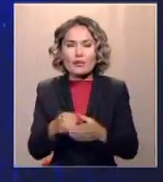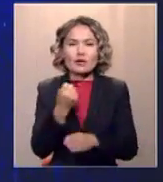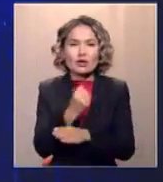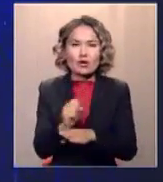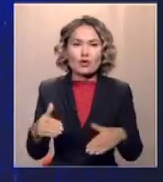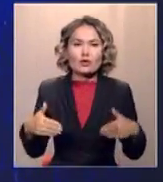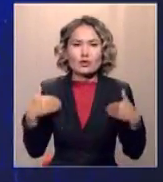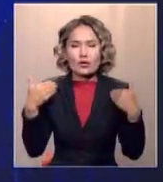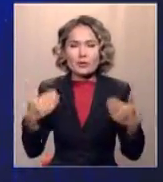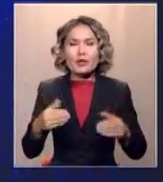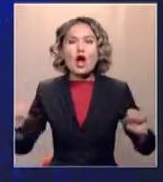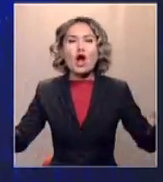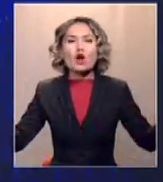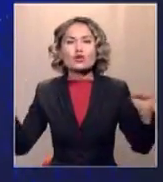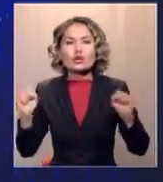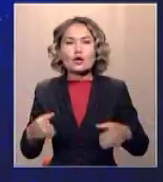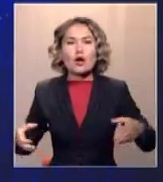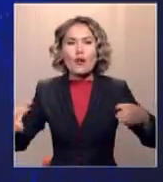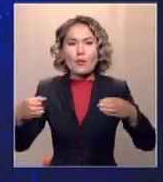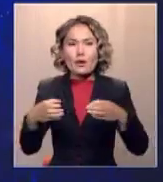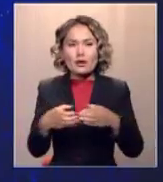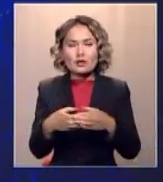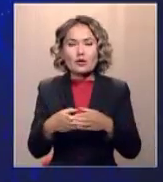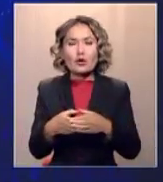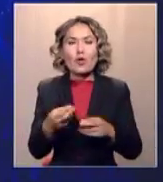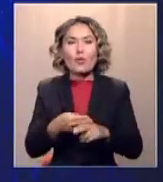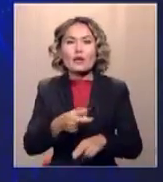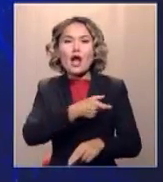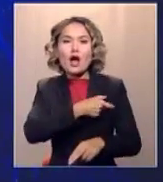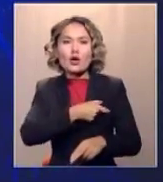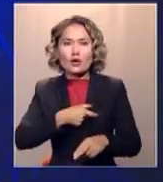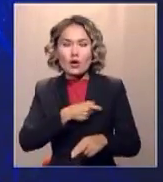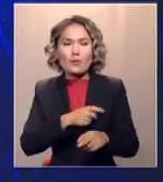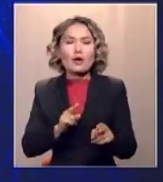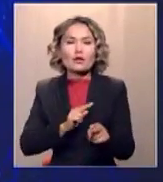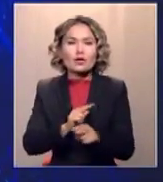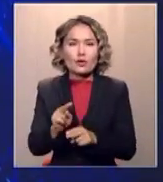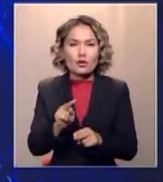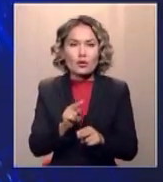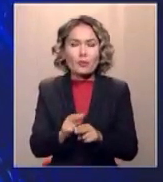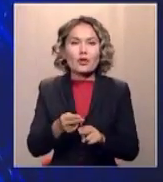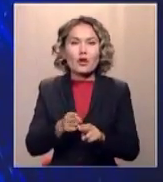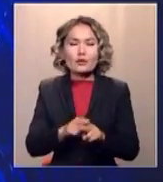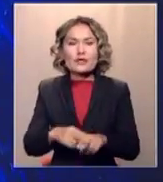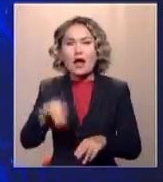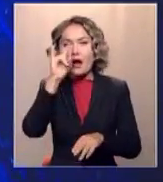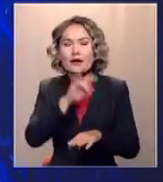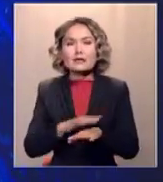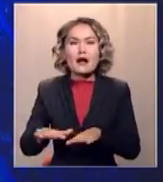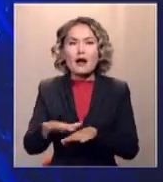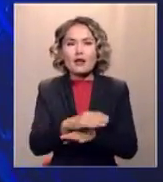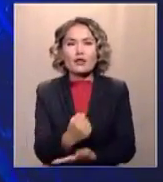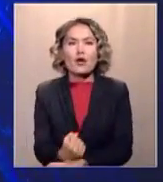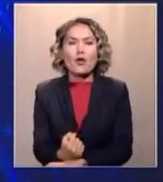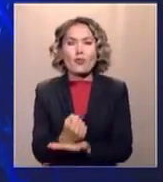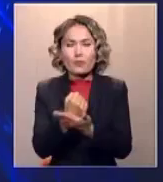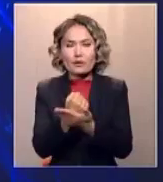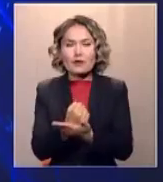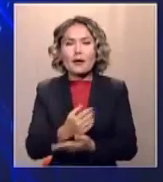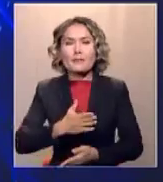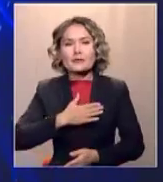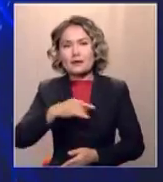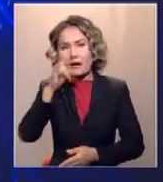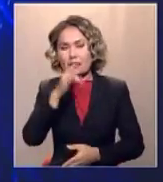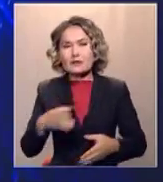бұл үлкен жеңіске спортшылардың ұжымдық ұтқыр ойыны, жаттықтырушының ерен еңбегі және жанкүйерлеріміздің қызу қолдауының арқасында қол жеткенін атап